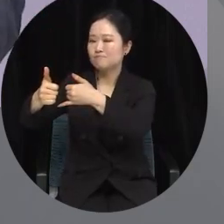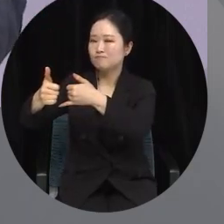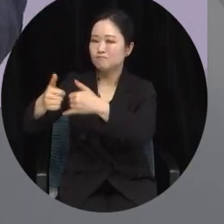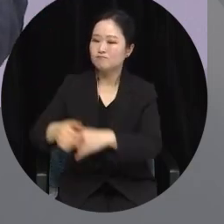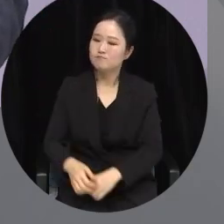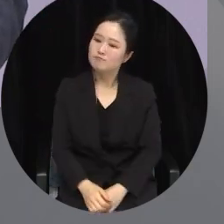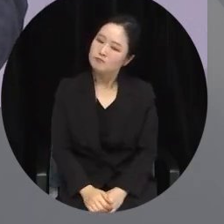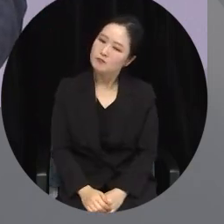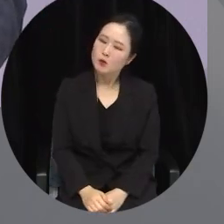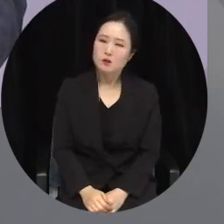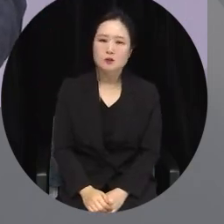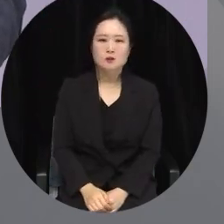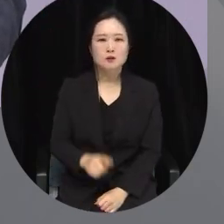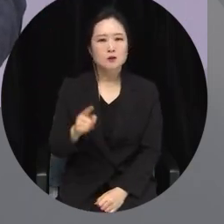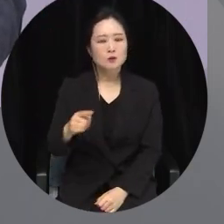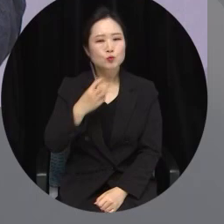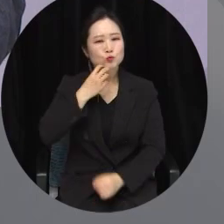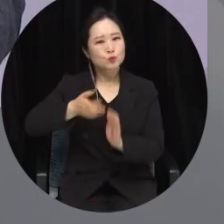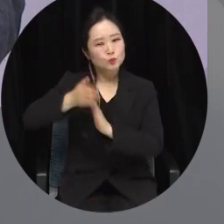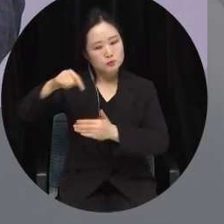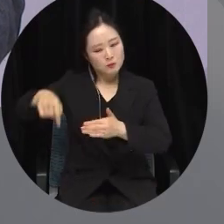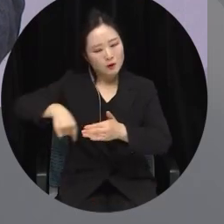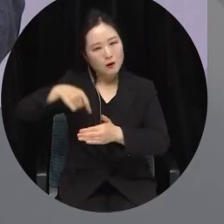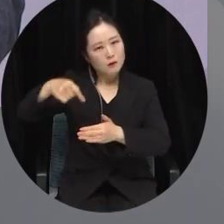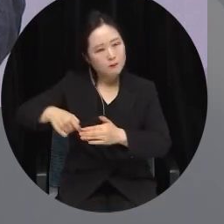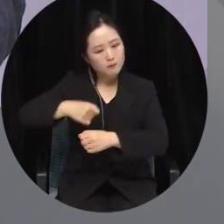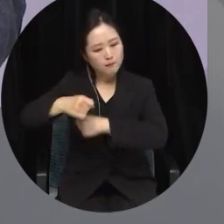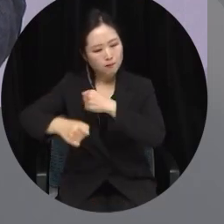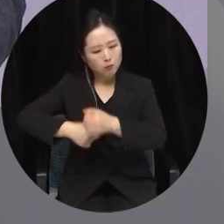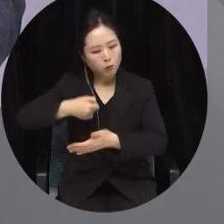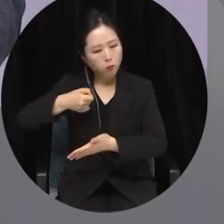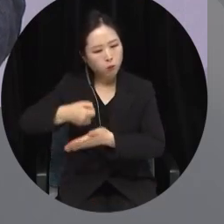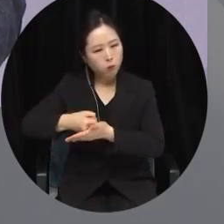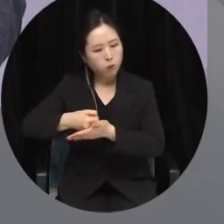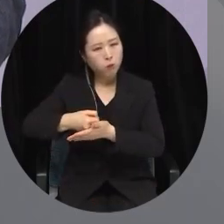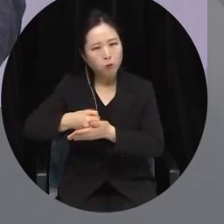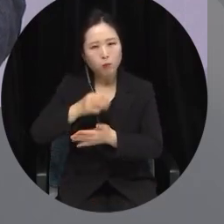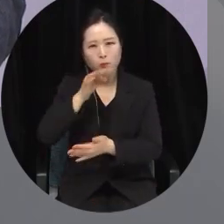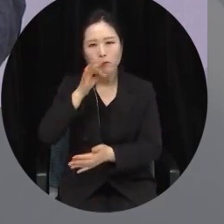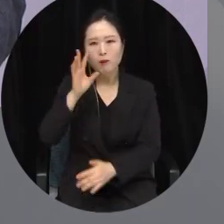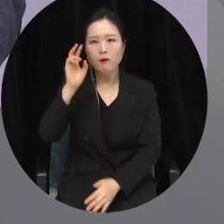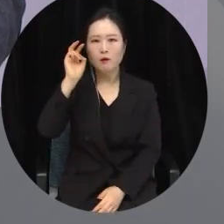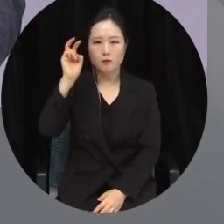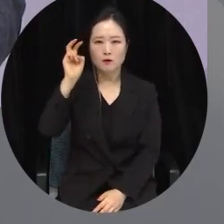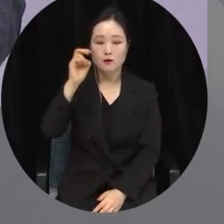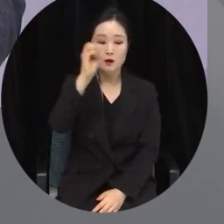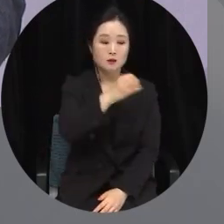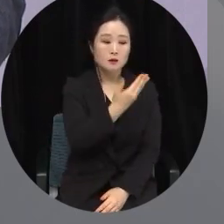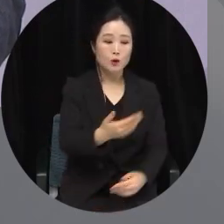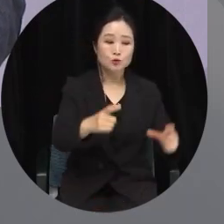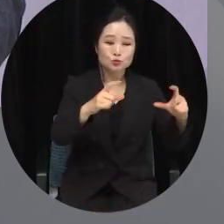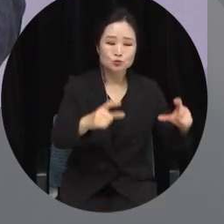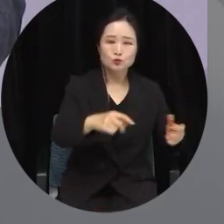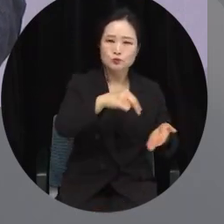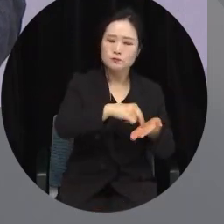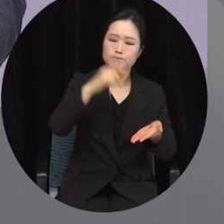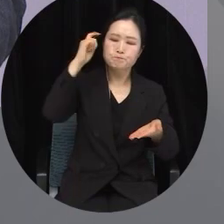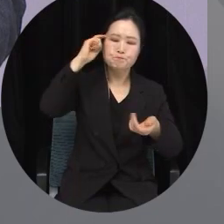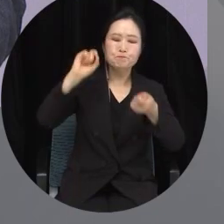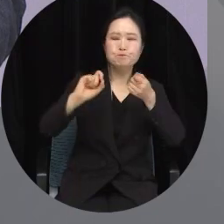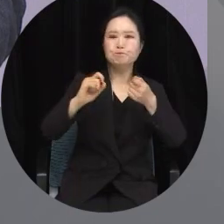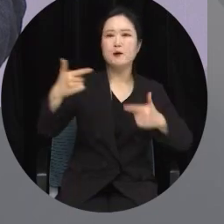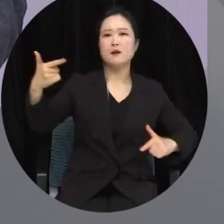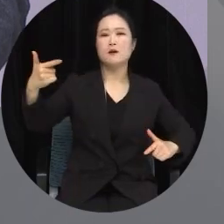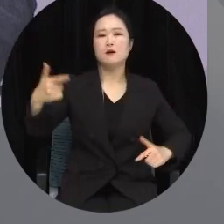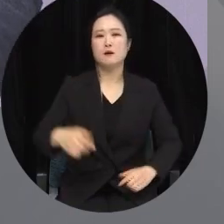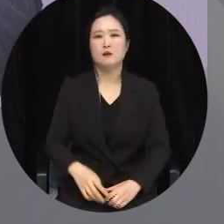너무 일방적이고 또 우리 지역 주민들의 입장에서는 반대할 수밖에 없는, 기왕까지도 보호해온 피해가